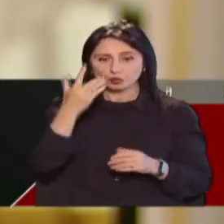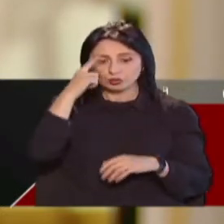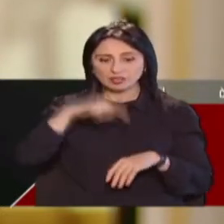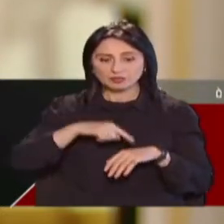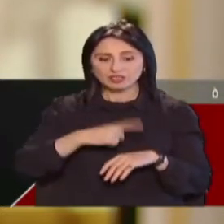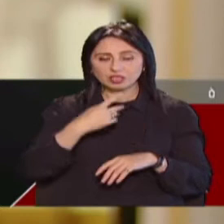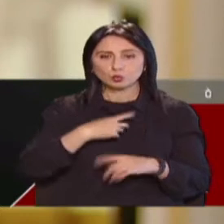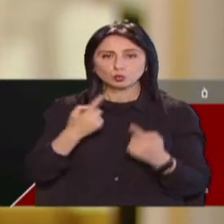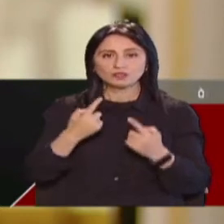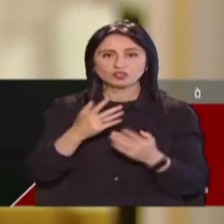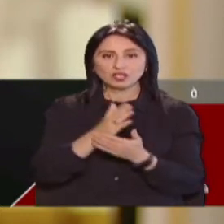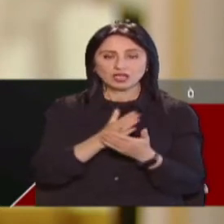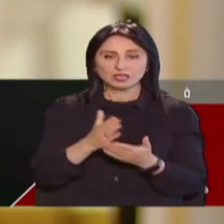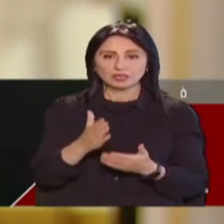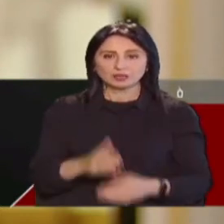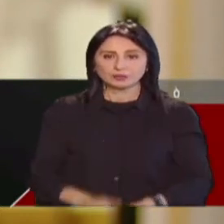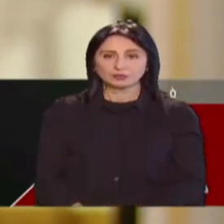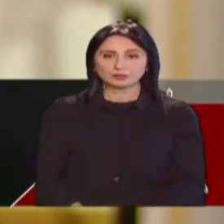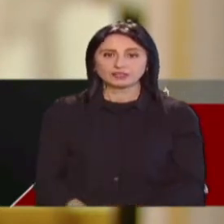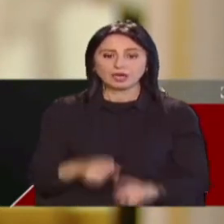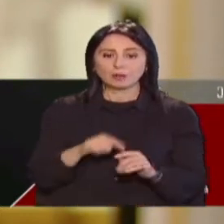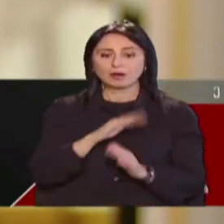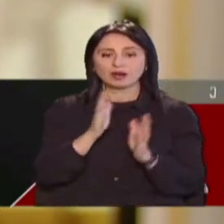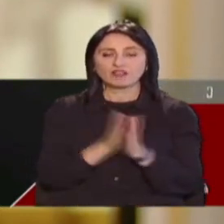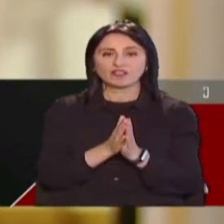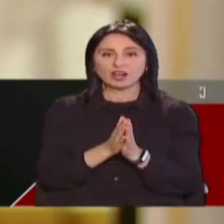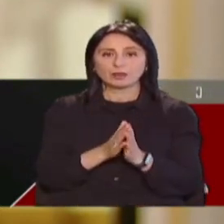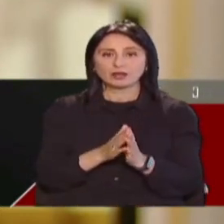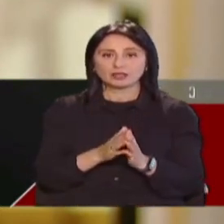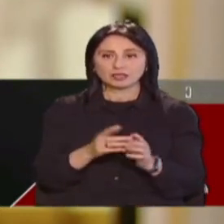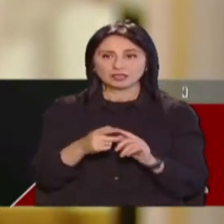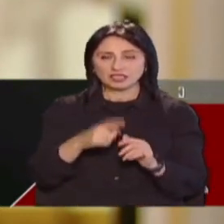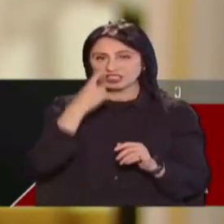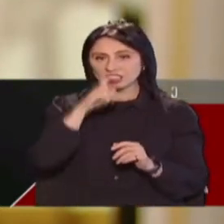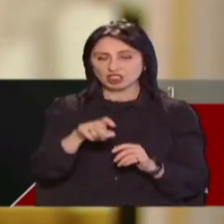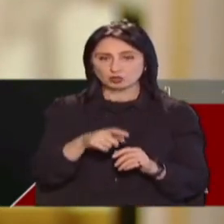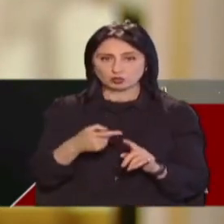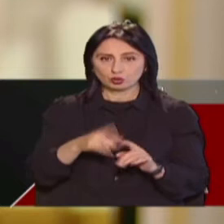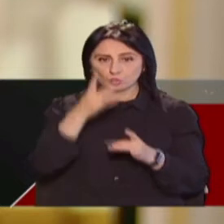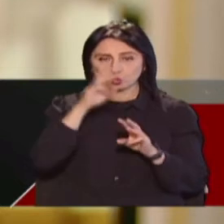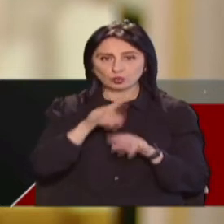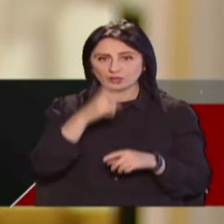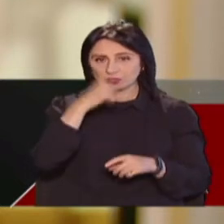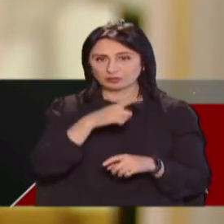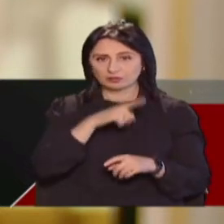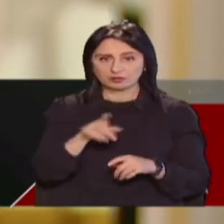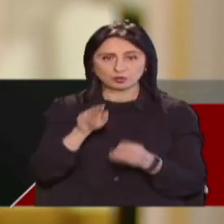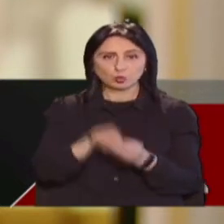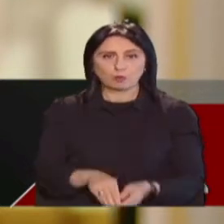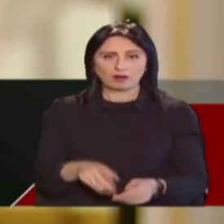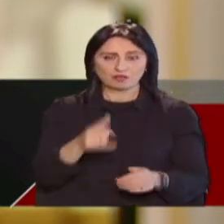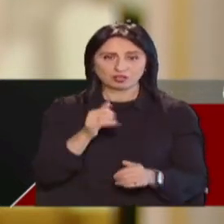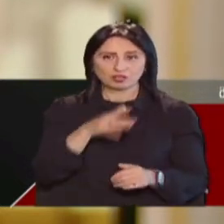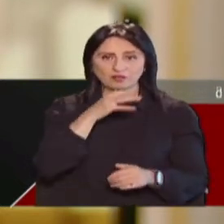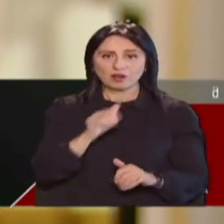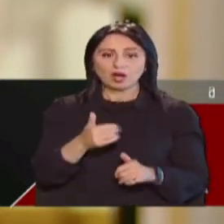თვითშეგნების ერთ-ერთი უმნიშვნელოვანესი ნაწილი. Ამ ყველაფერს ყუპავს სიჯიუტე კულტურის სამინისტროს მხრიდან. Ან არ ვიცი